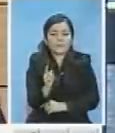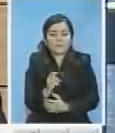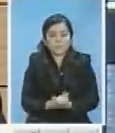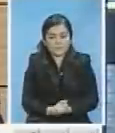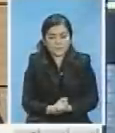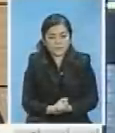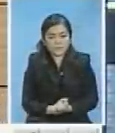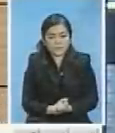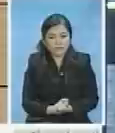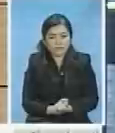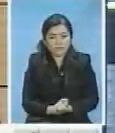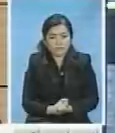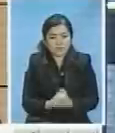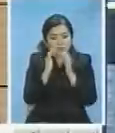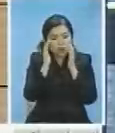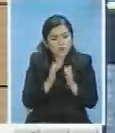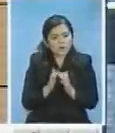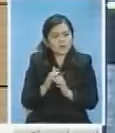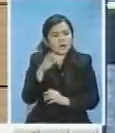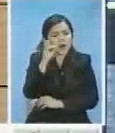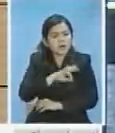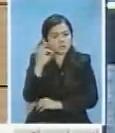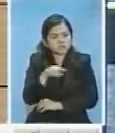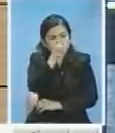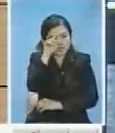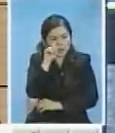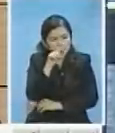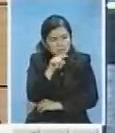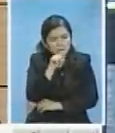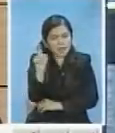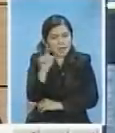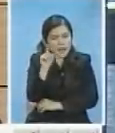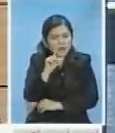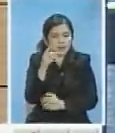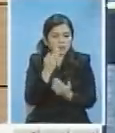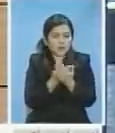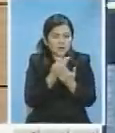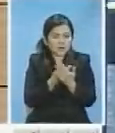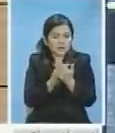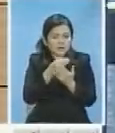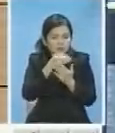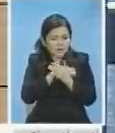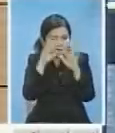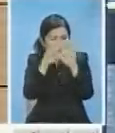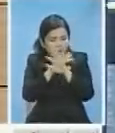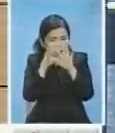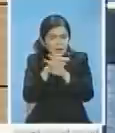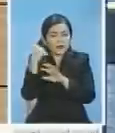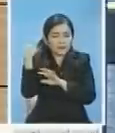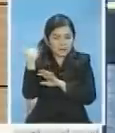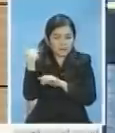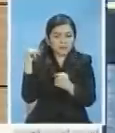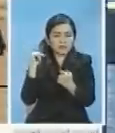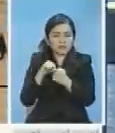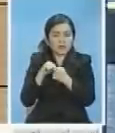จึงไม่แปลกใจครับว่าผู้คนอาจจะมีความสงสัยในเรื่องของผลประโยชน์ทับซ้อนที่กำลังจะเกิดขึ้นที่ประเทศเพื่อนบ้านของ